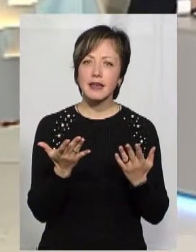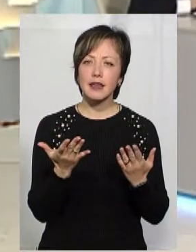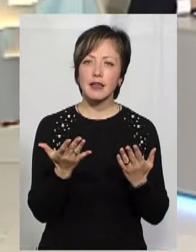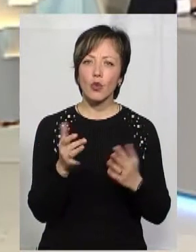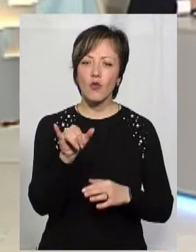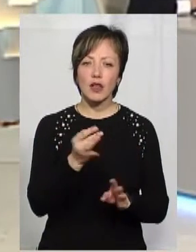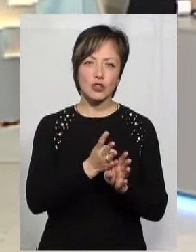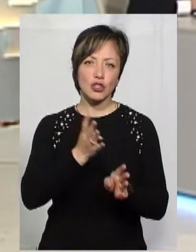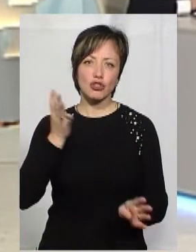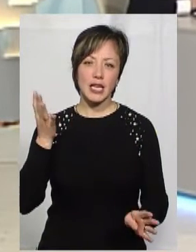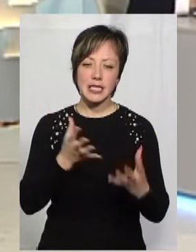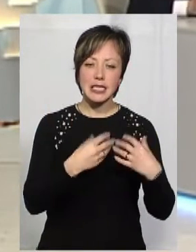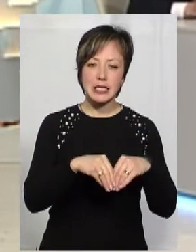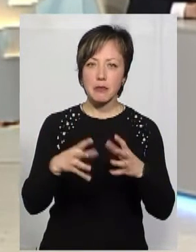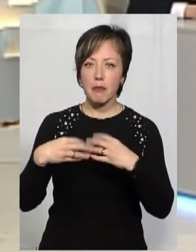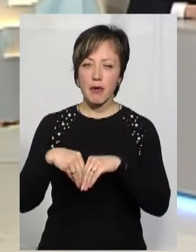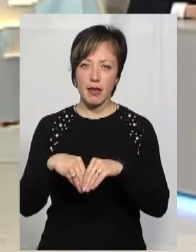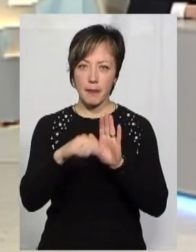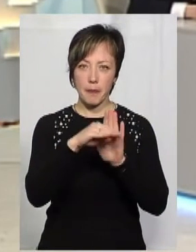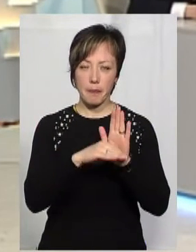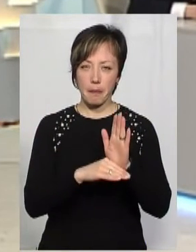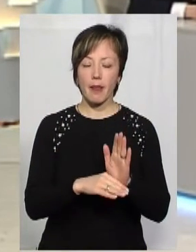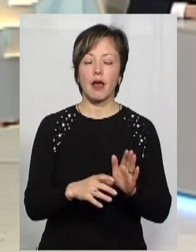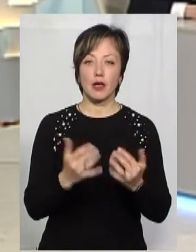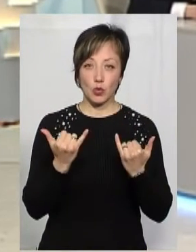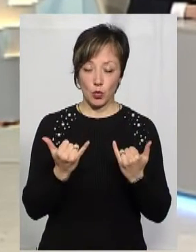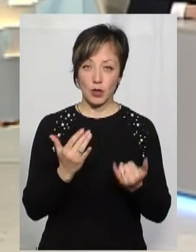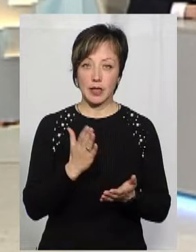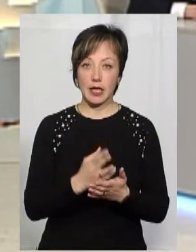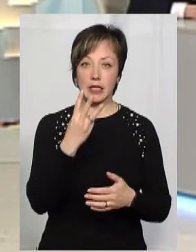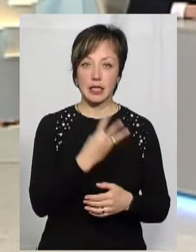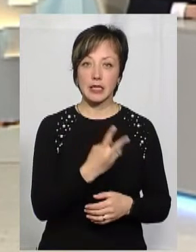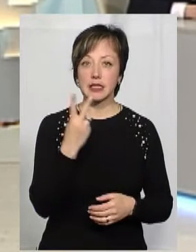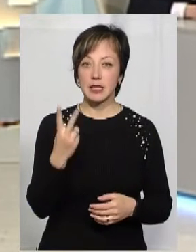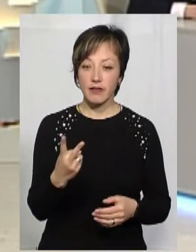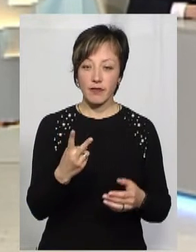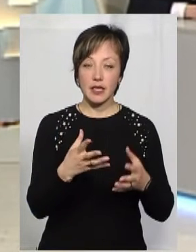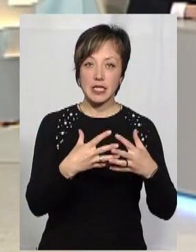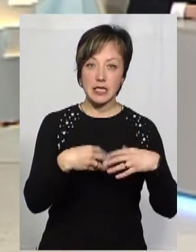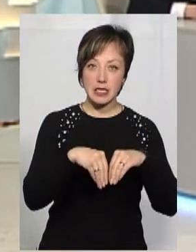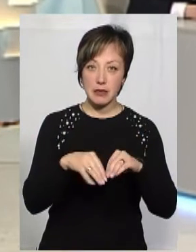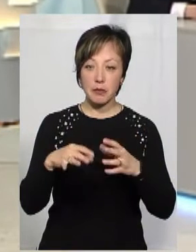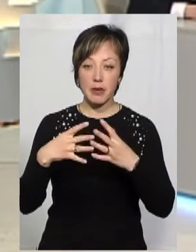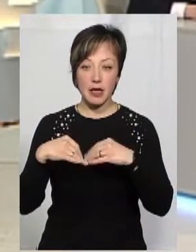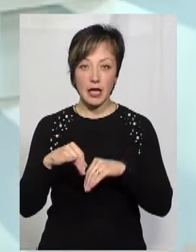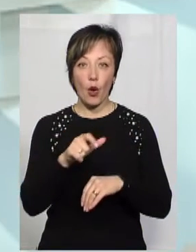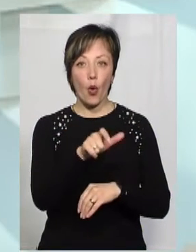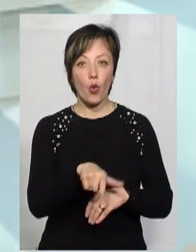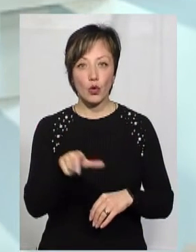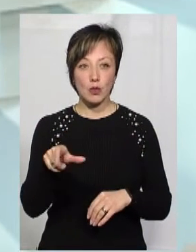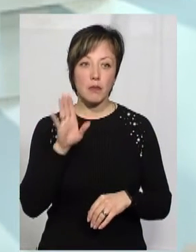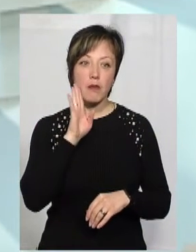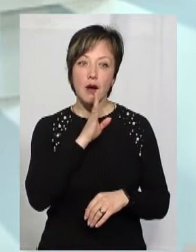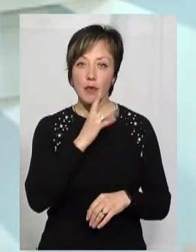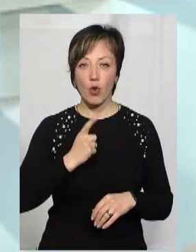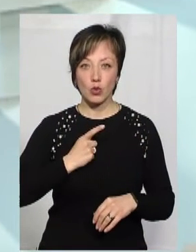потенційних усиновителів? Станом на сьогодні у нас є 32 подружніх пари і особи, тобто це